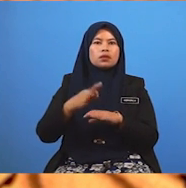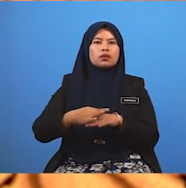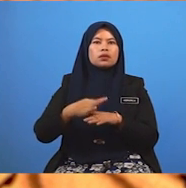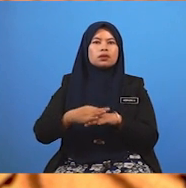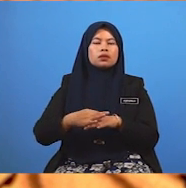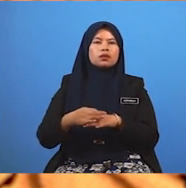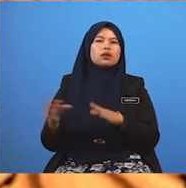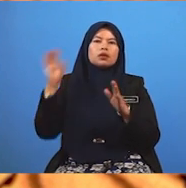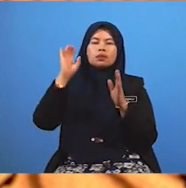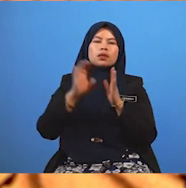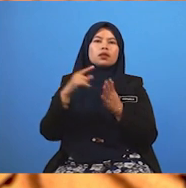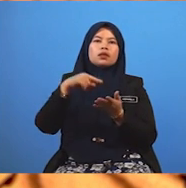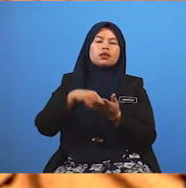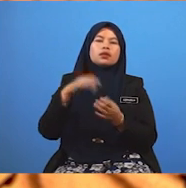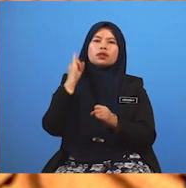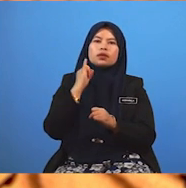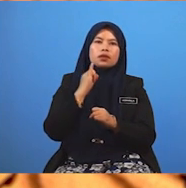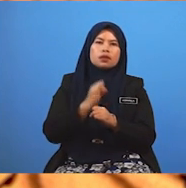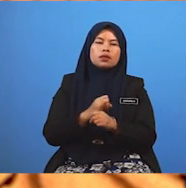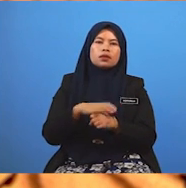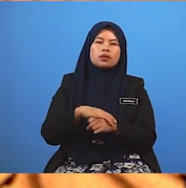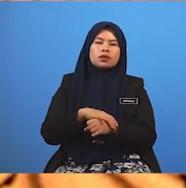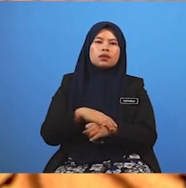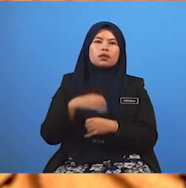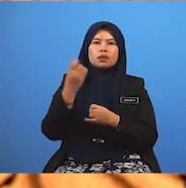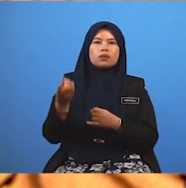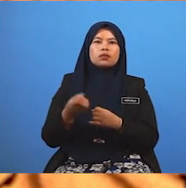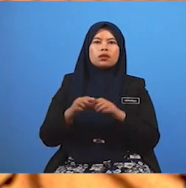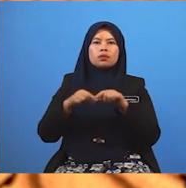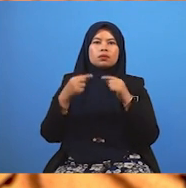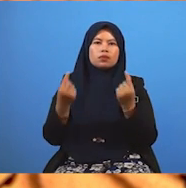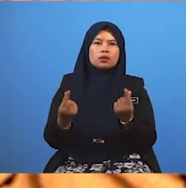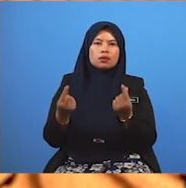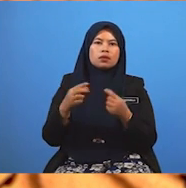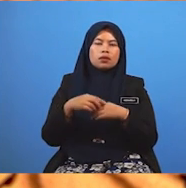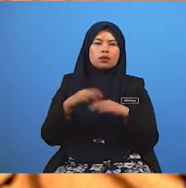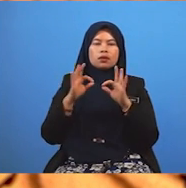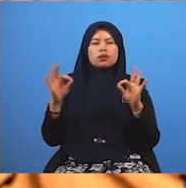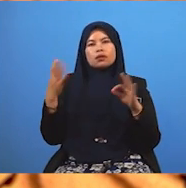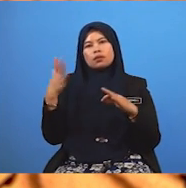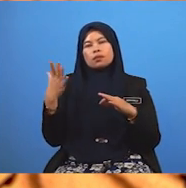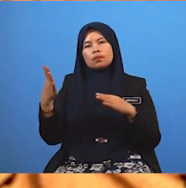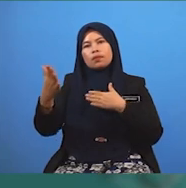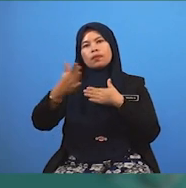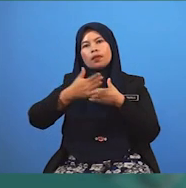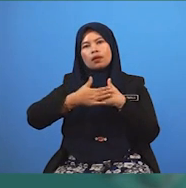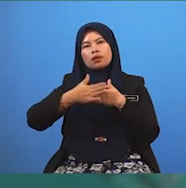jelas dinyatakan dalam Al-Quran ayat 15 hingga 18 surah